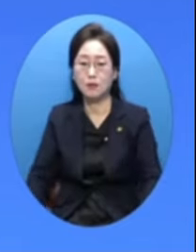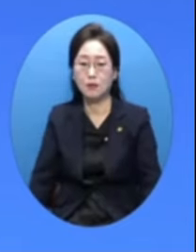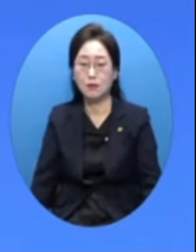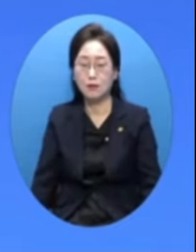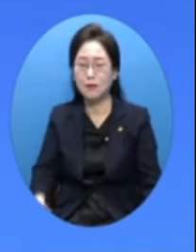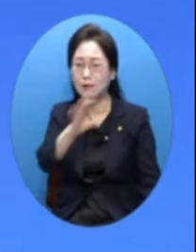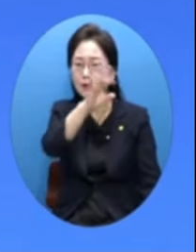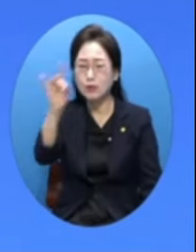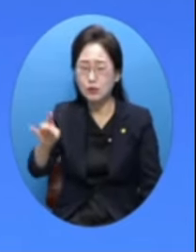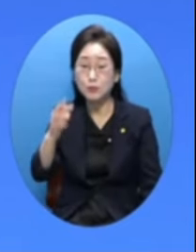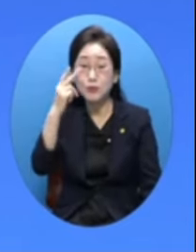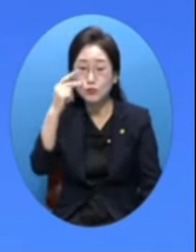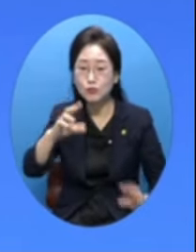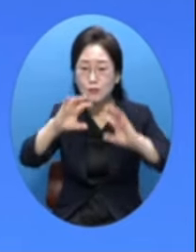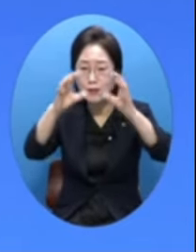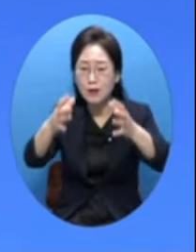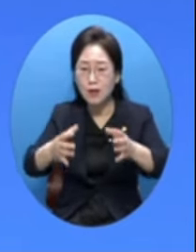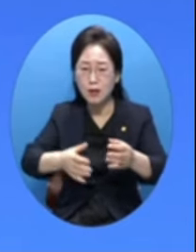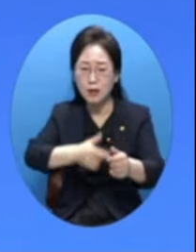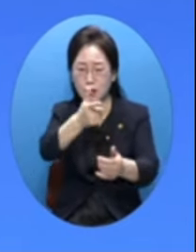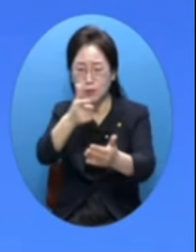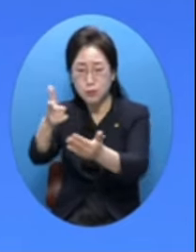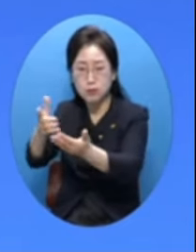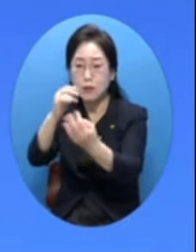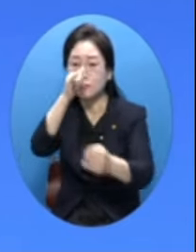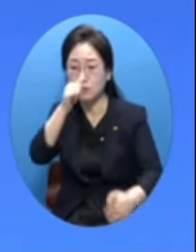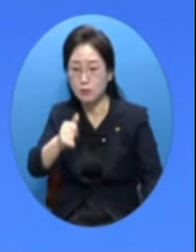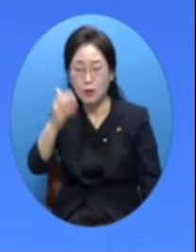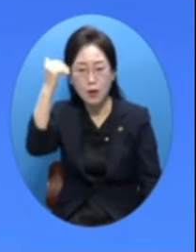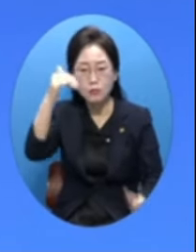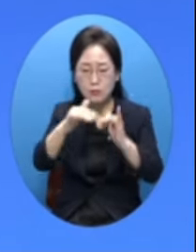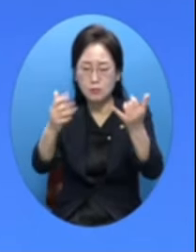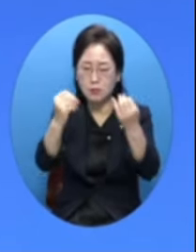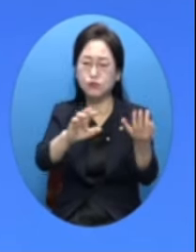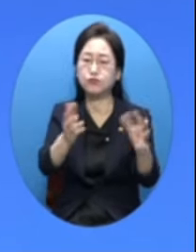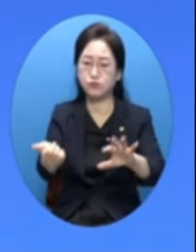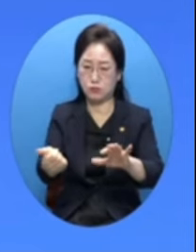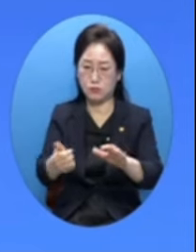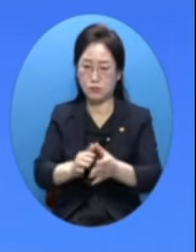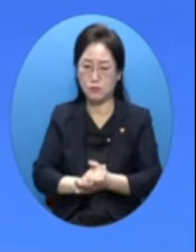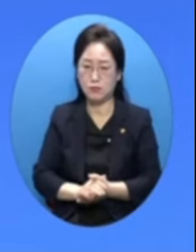종종 미국에서 총기 사건이 있는데 우리 한인들이 많이 희생이 됩니다.